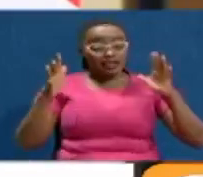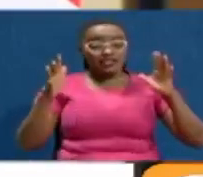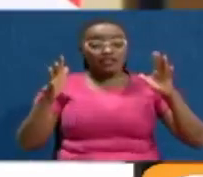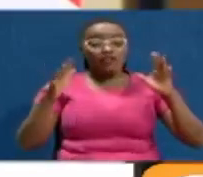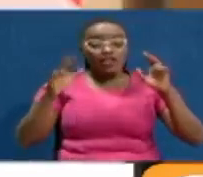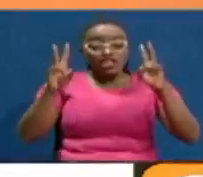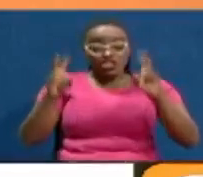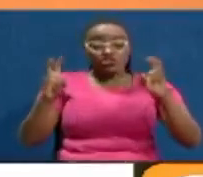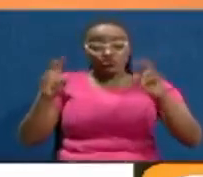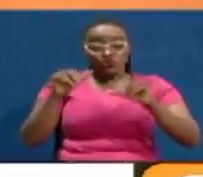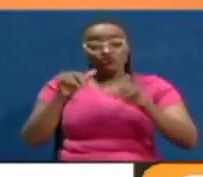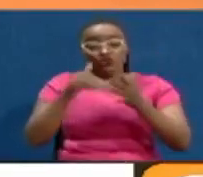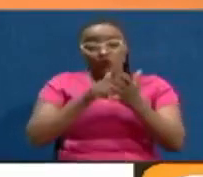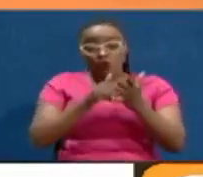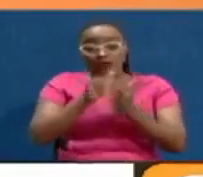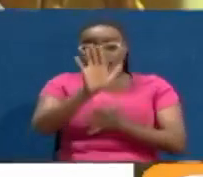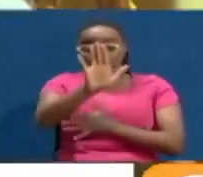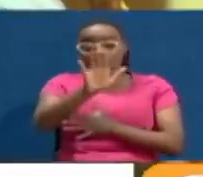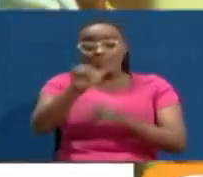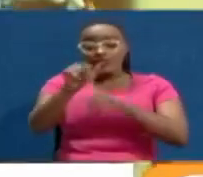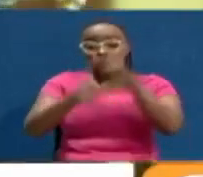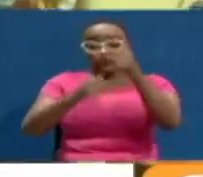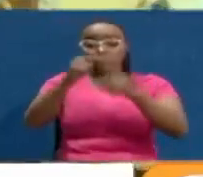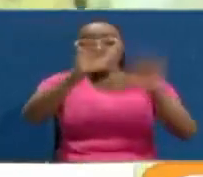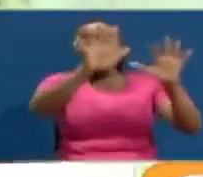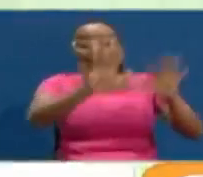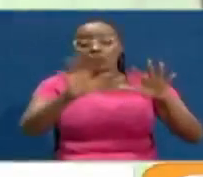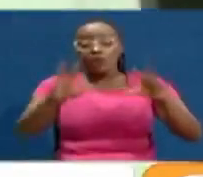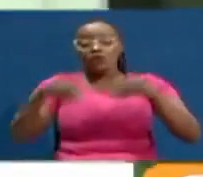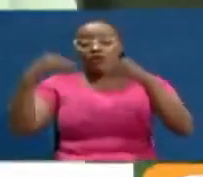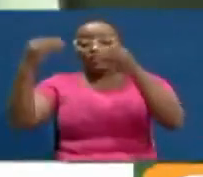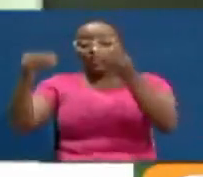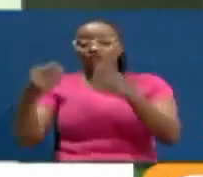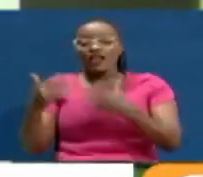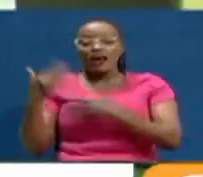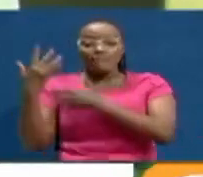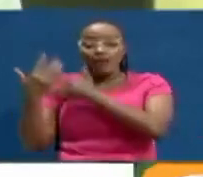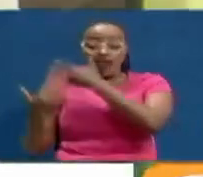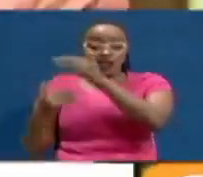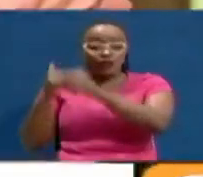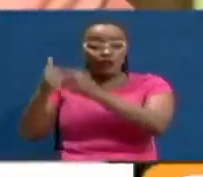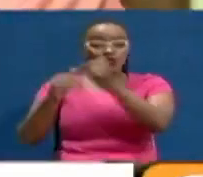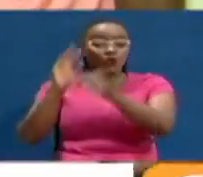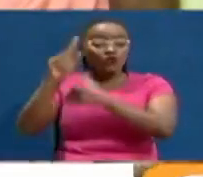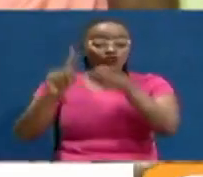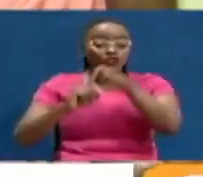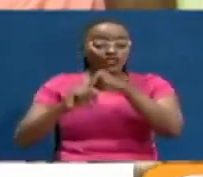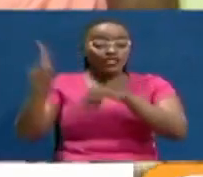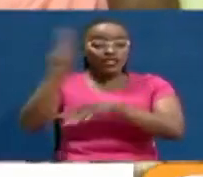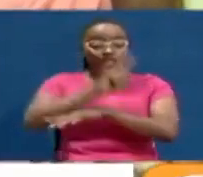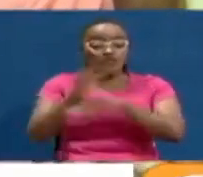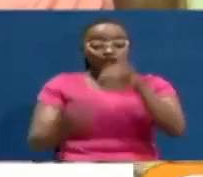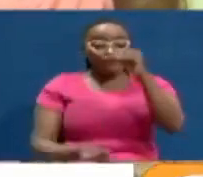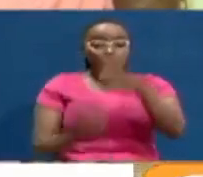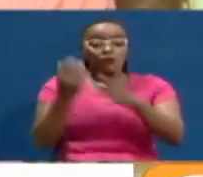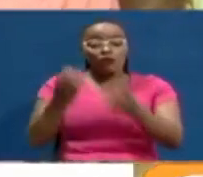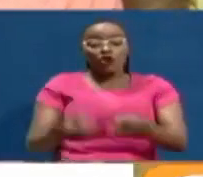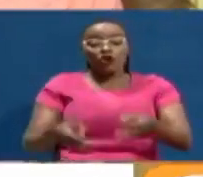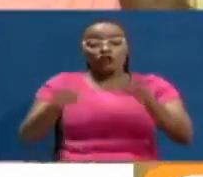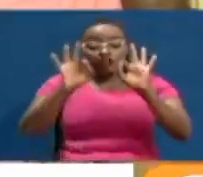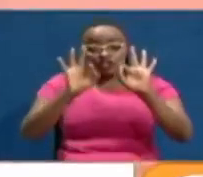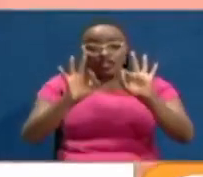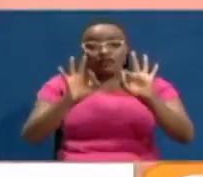point of weakness. Haya yamejiri huku kampeni ya kutoa damu itakayoendelea kwa siku 6 ikizinduliwa